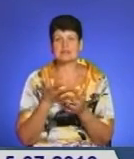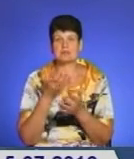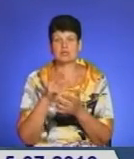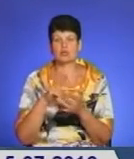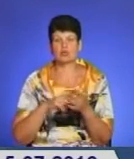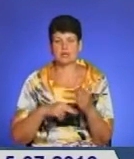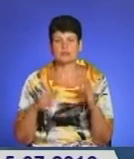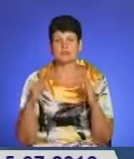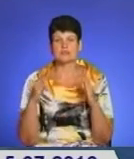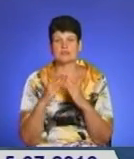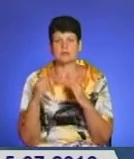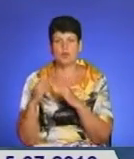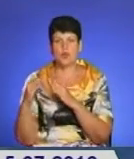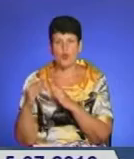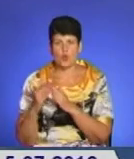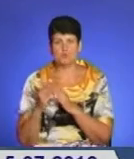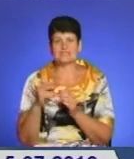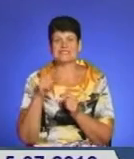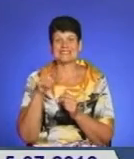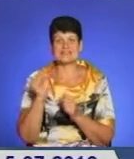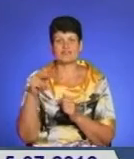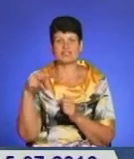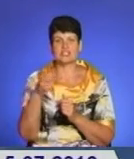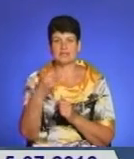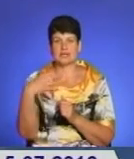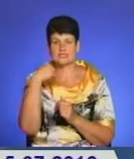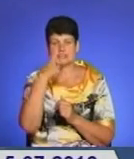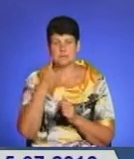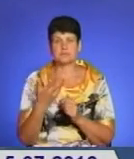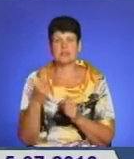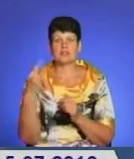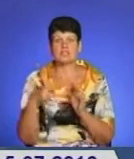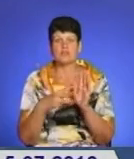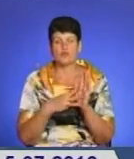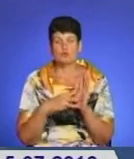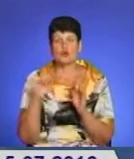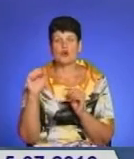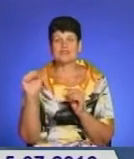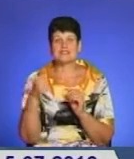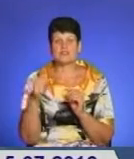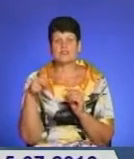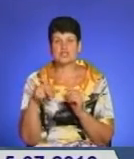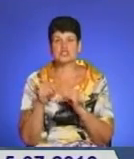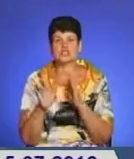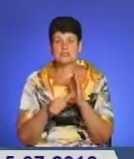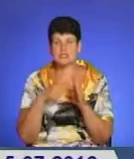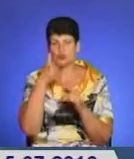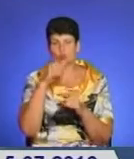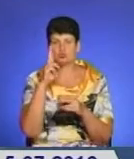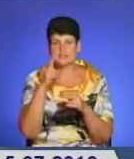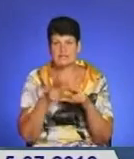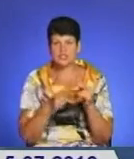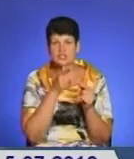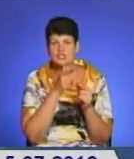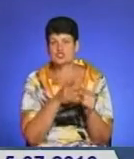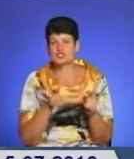рік. Визначений термін спливе 28 серпня 2016-го, але податківці рекомендують не баритися, бо після